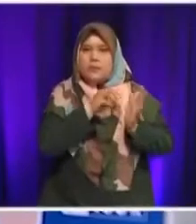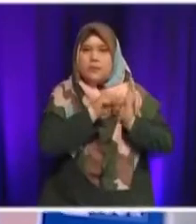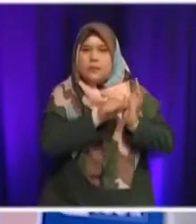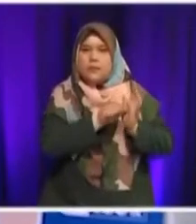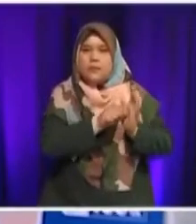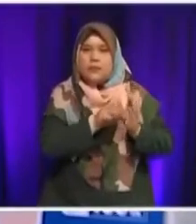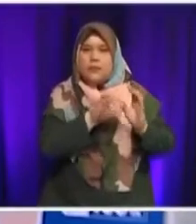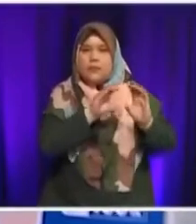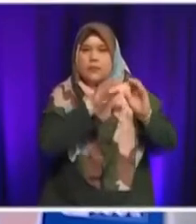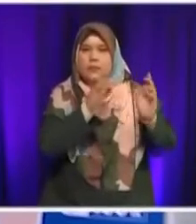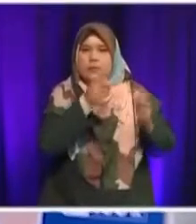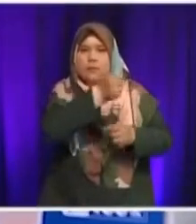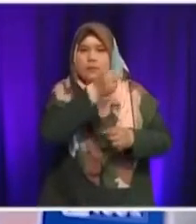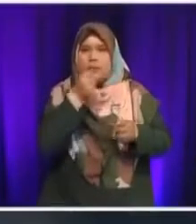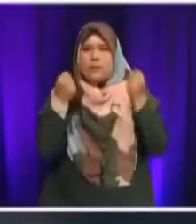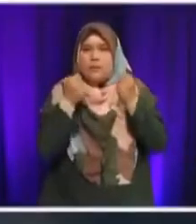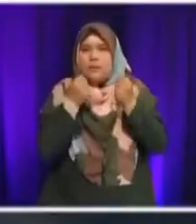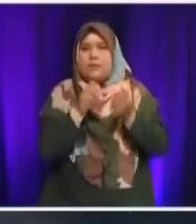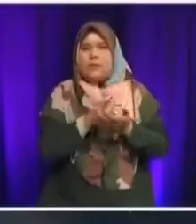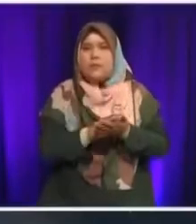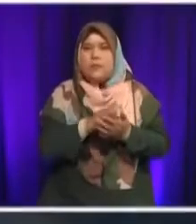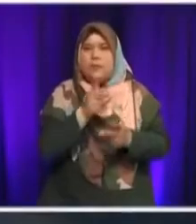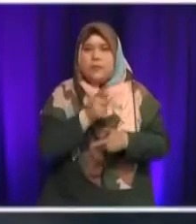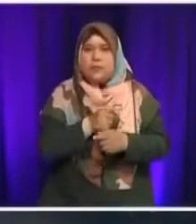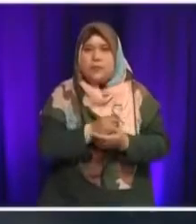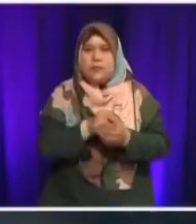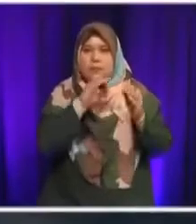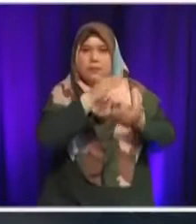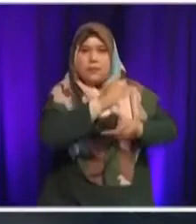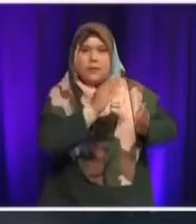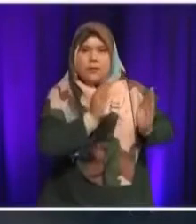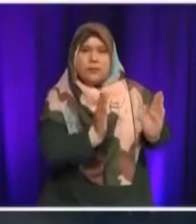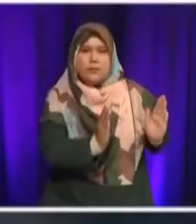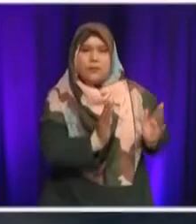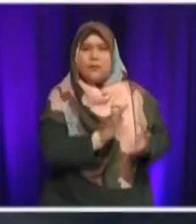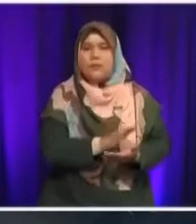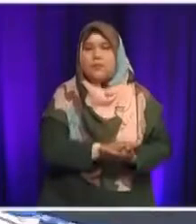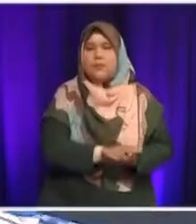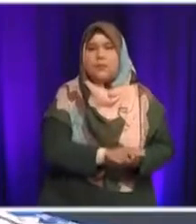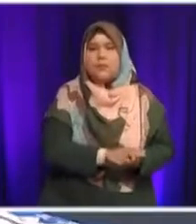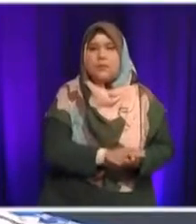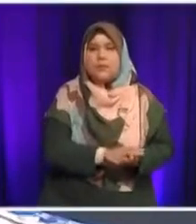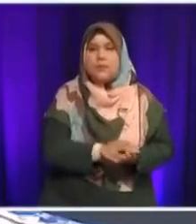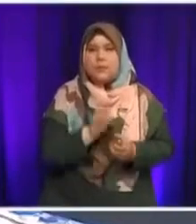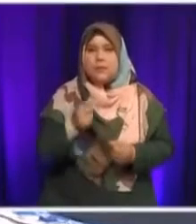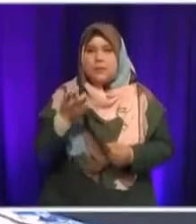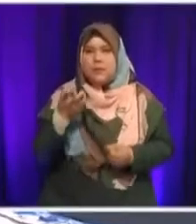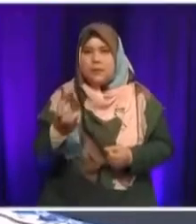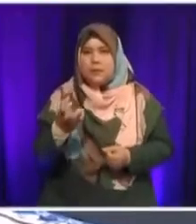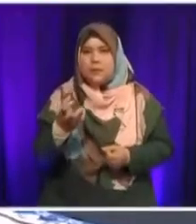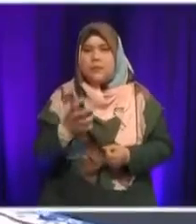ke dalam petisi atau Chile atau inkubatu jadinya dia perlu dikeraskan